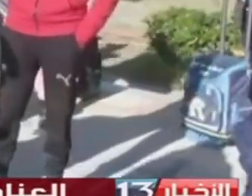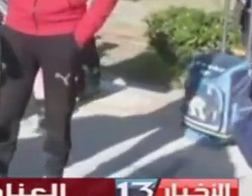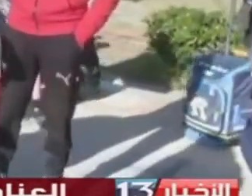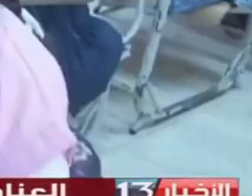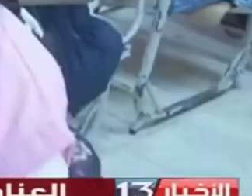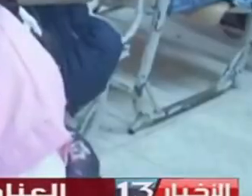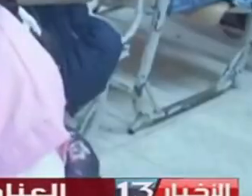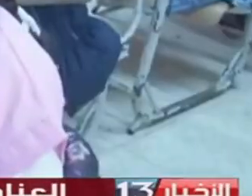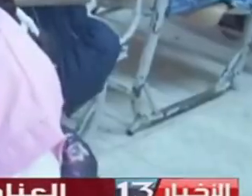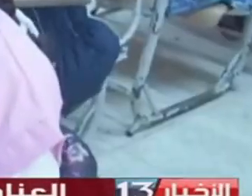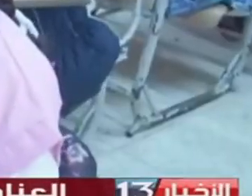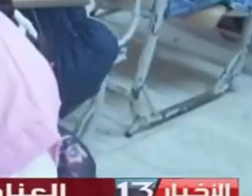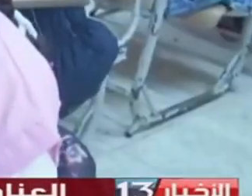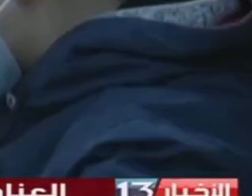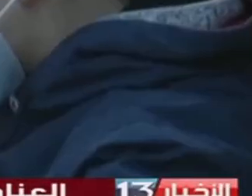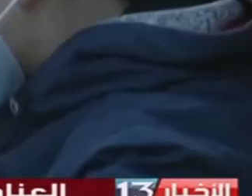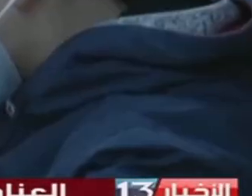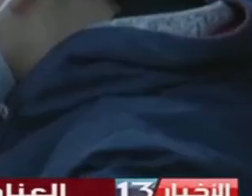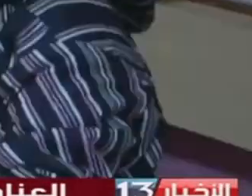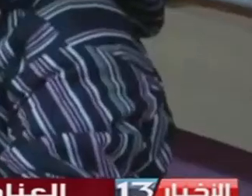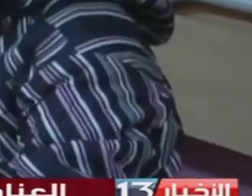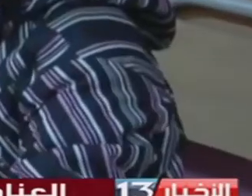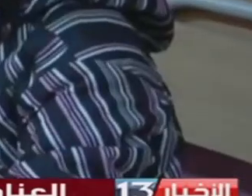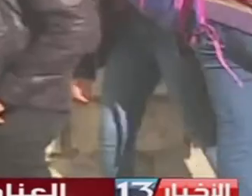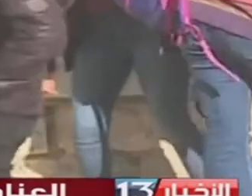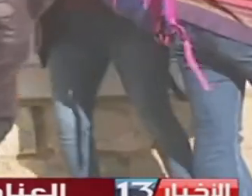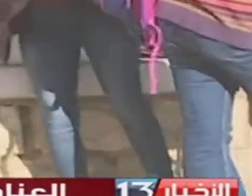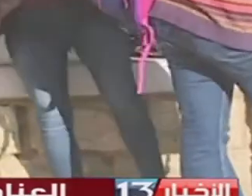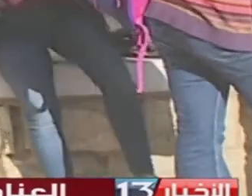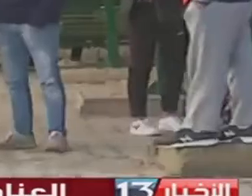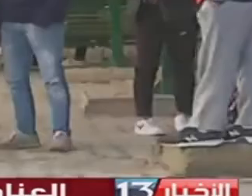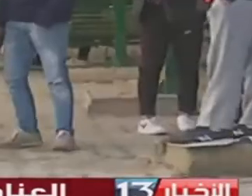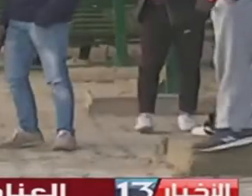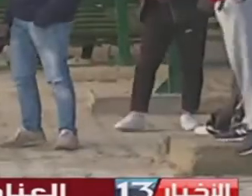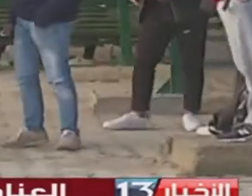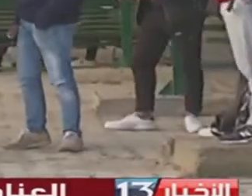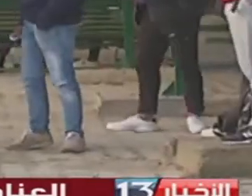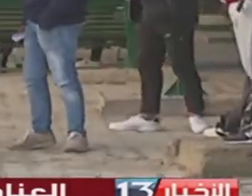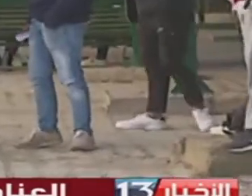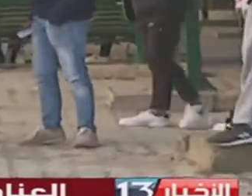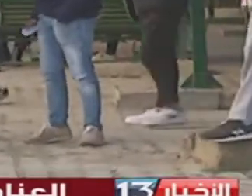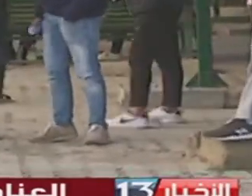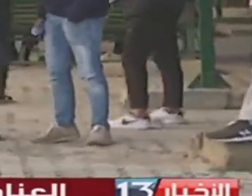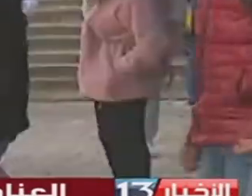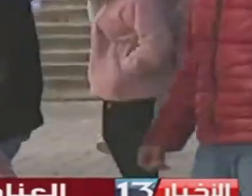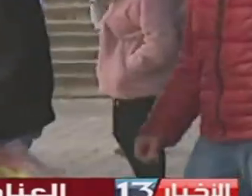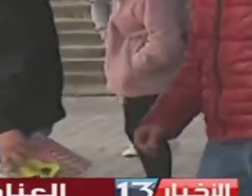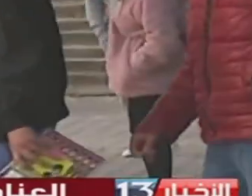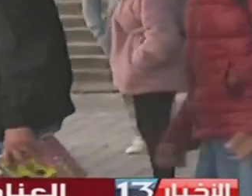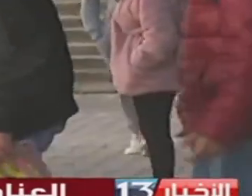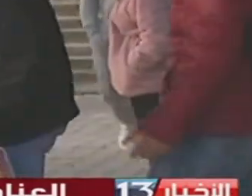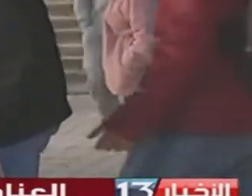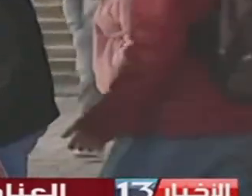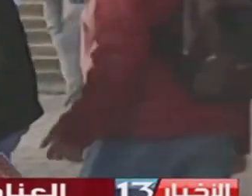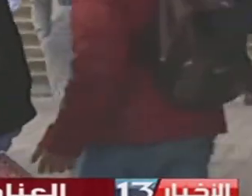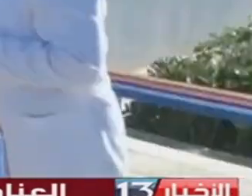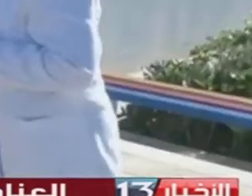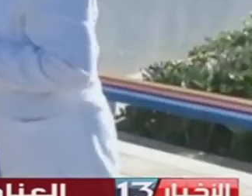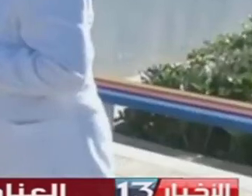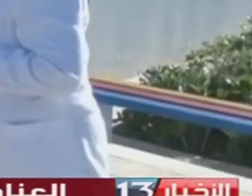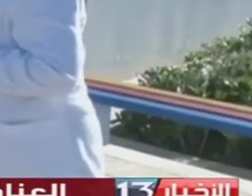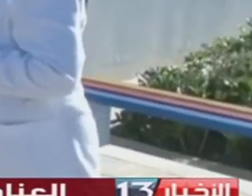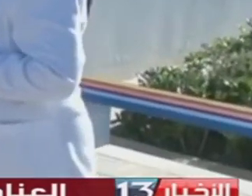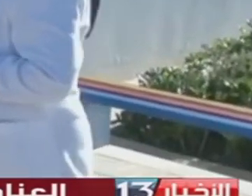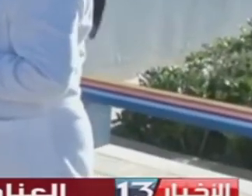تلاميذ الابتدائي والاعدادي والثانوي يجون اليوم اول امتحانات الاسبوع المغلق باعتماد نظام الافواج وتطبيق بروتوكول